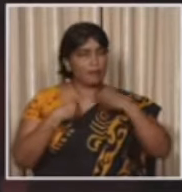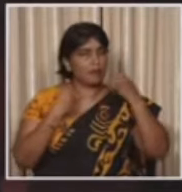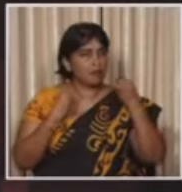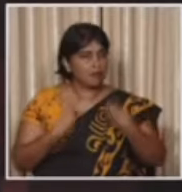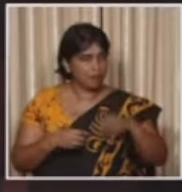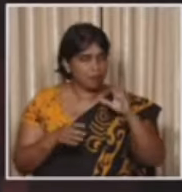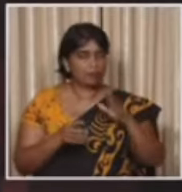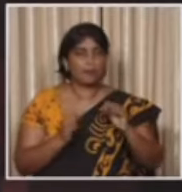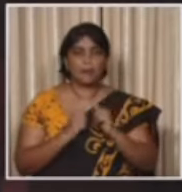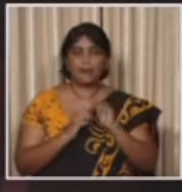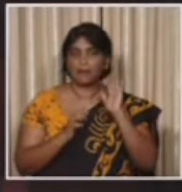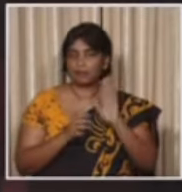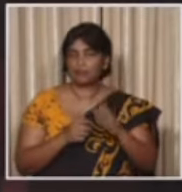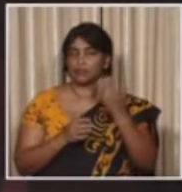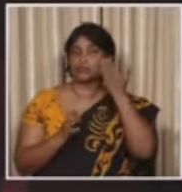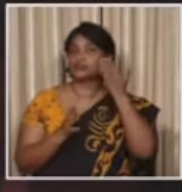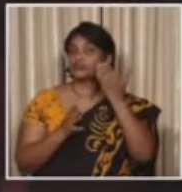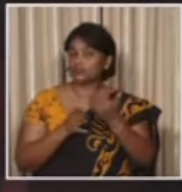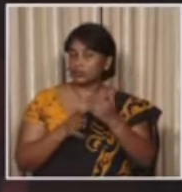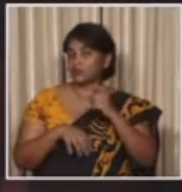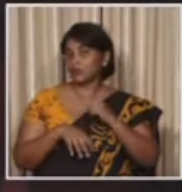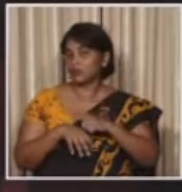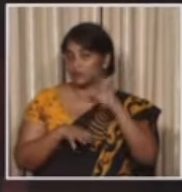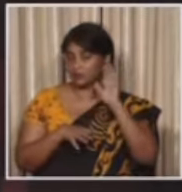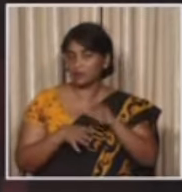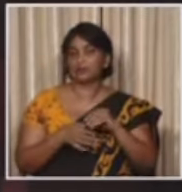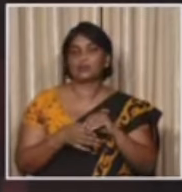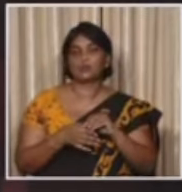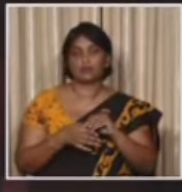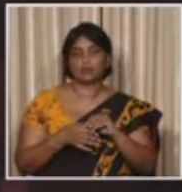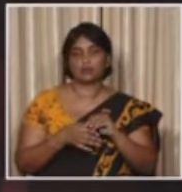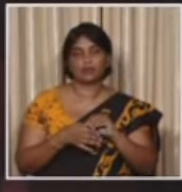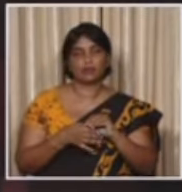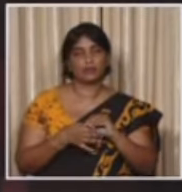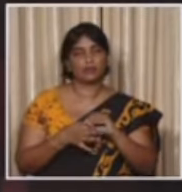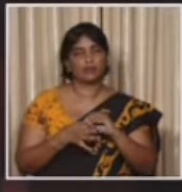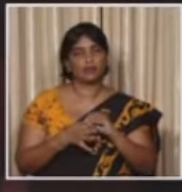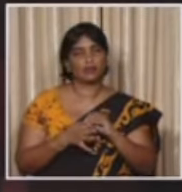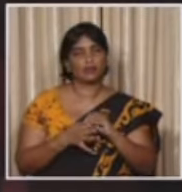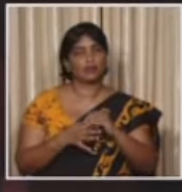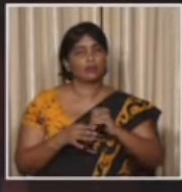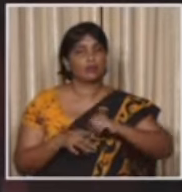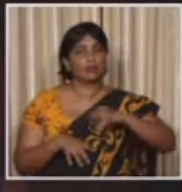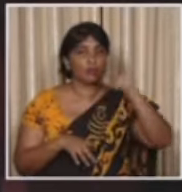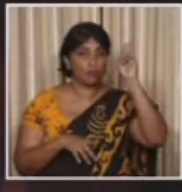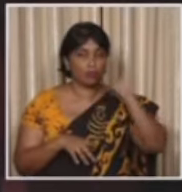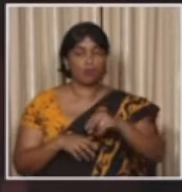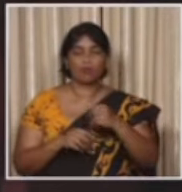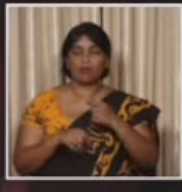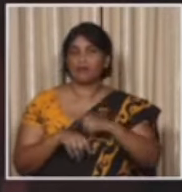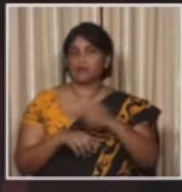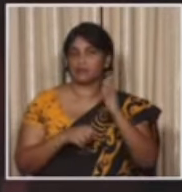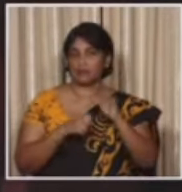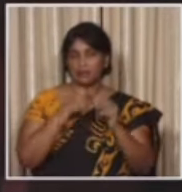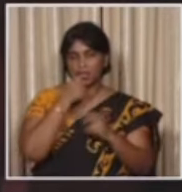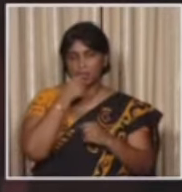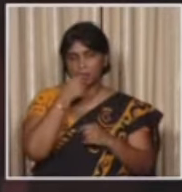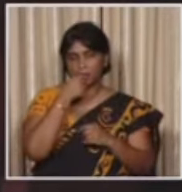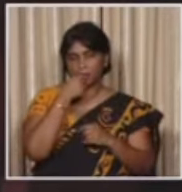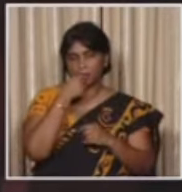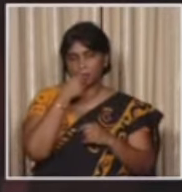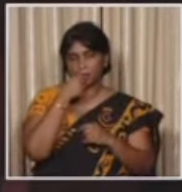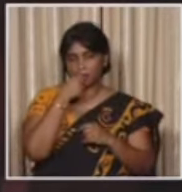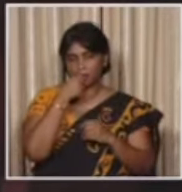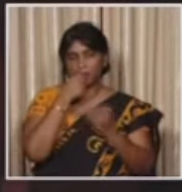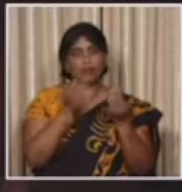ඇතියයි පෙනී ගිය අවස්ථාවන් පවා ජයග්‍රහණින් අවසන් කරපු අවස්ථා තිබෙනවා. දැන් මං කියව